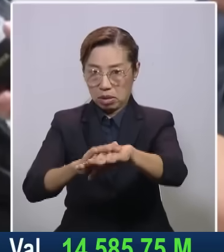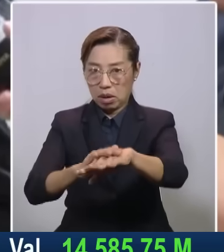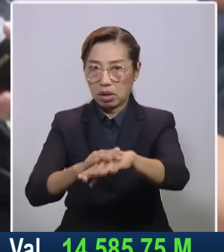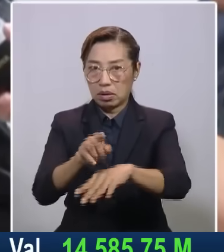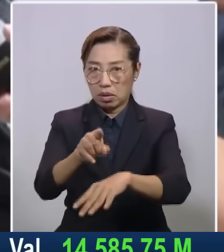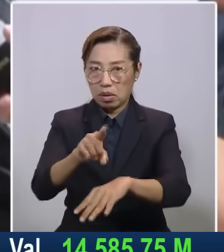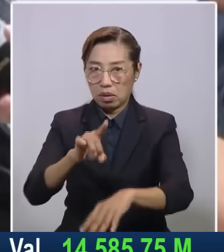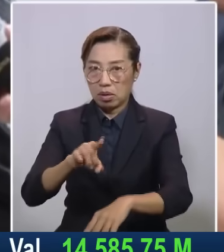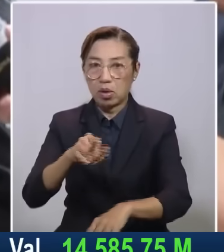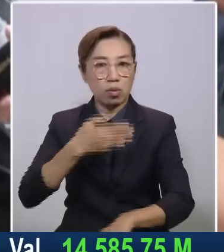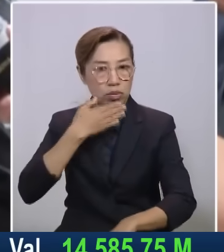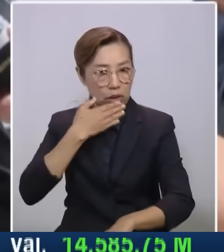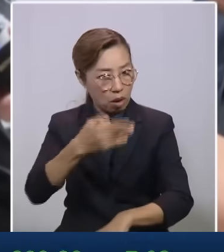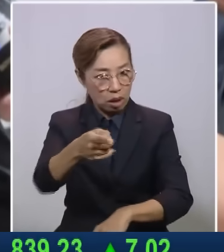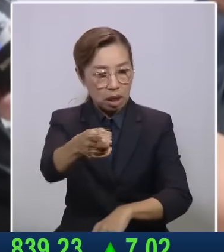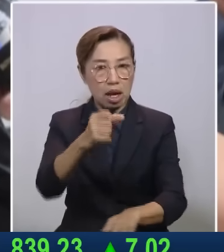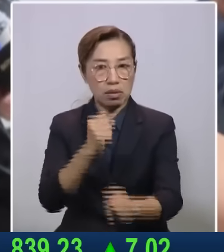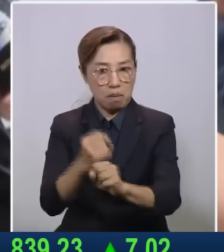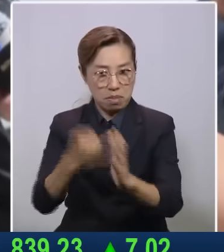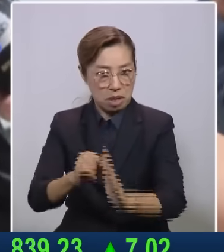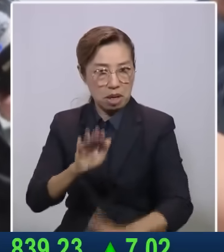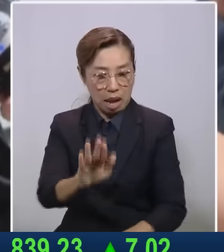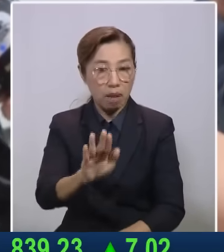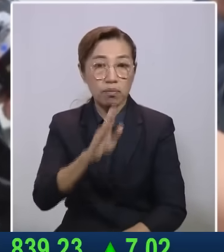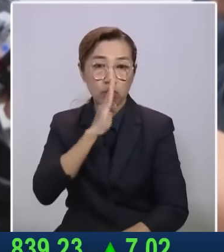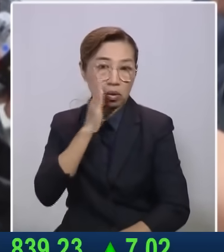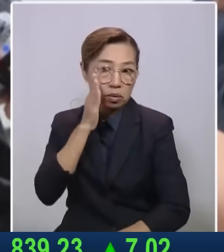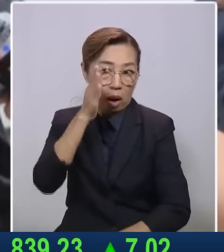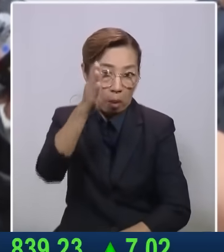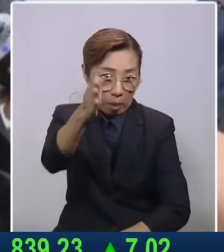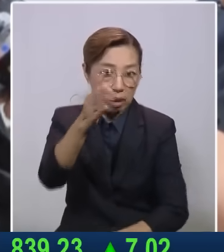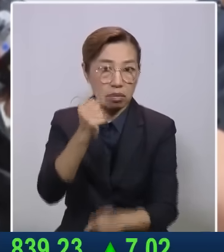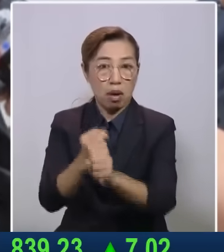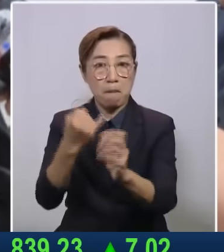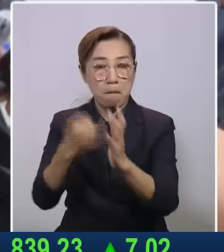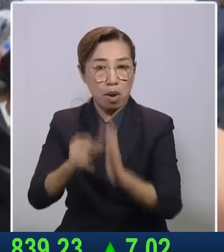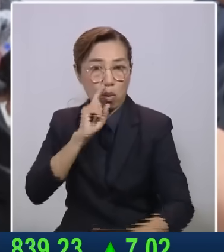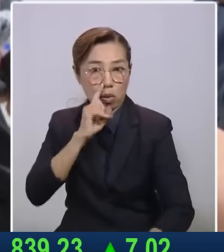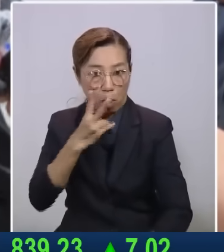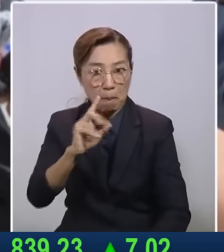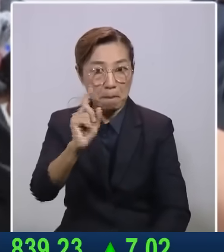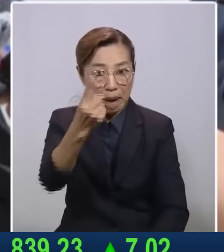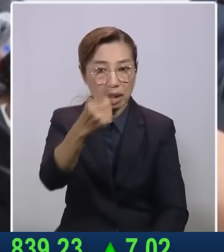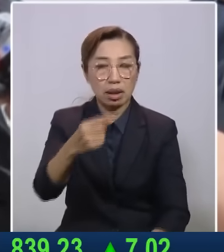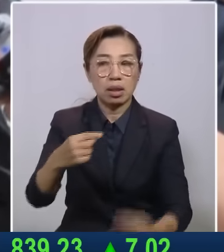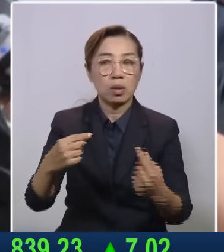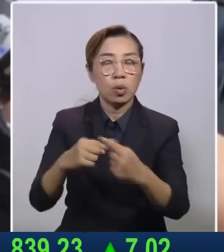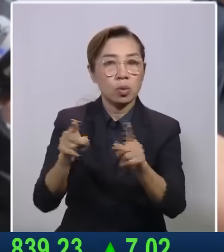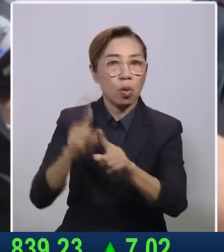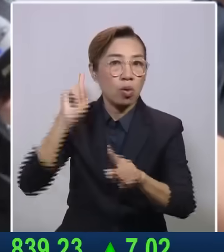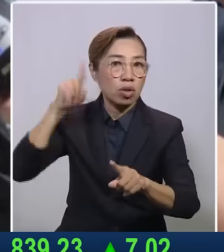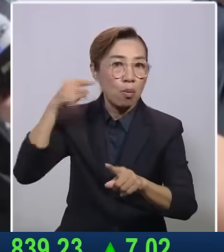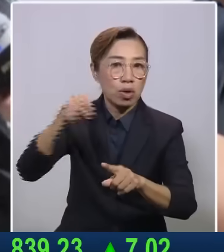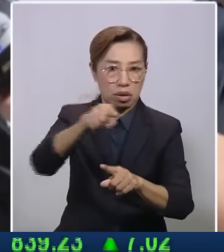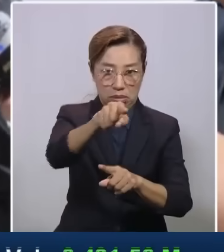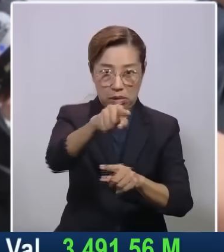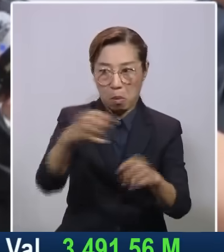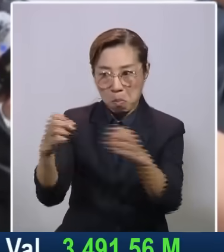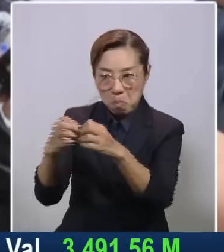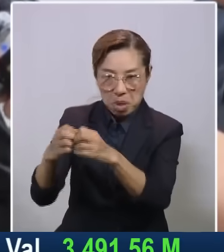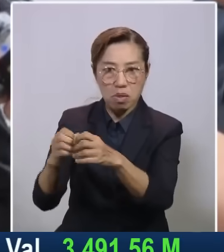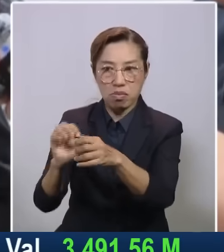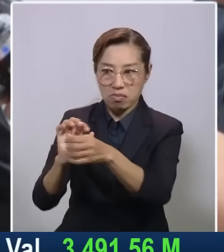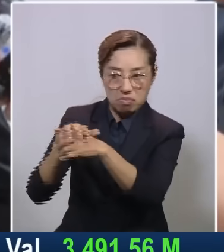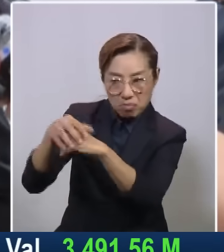ไไปตลอดสมัยประชุมนี้หากมีพฤติกรรมใดๆอีกนะครับที่เป็นลักษณะเข้าข่ายคุกคามทางเพศจะ